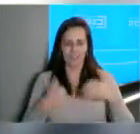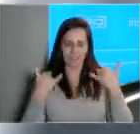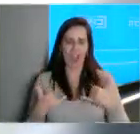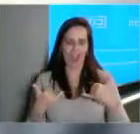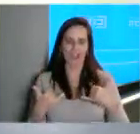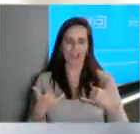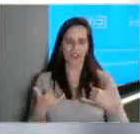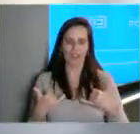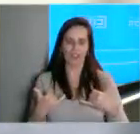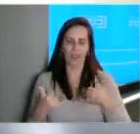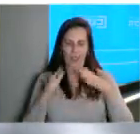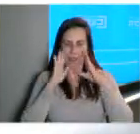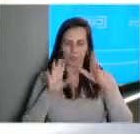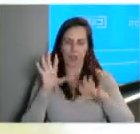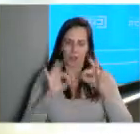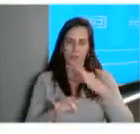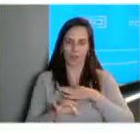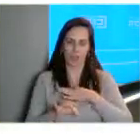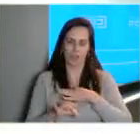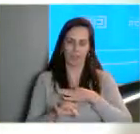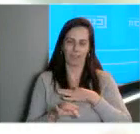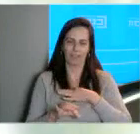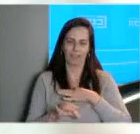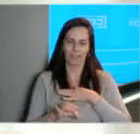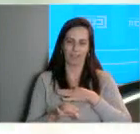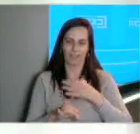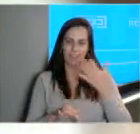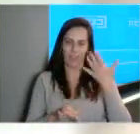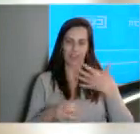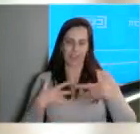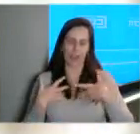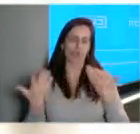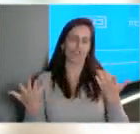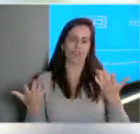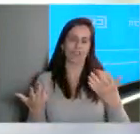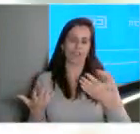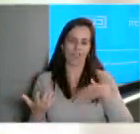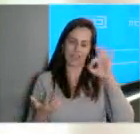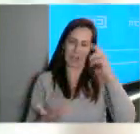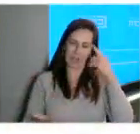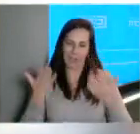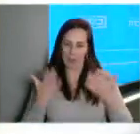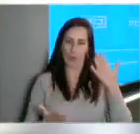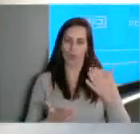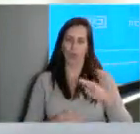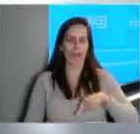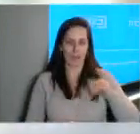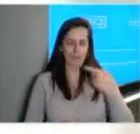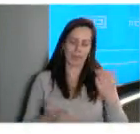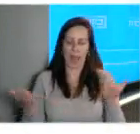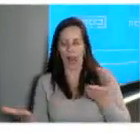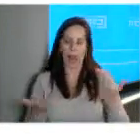ועכשיו אני מאמין שהבחירה שלי, מה שהייתה, הייתה התרגשות כולי, ועדיין בהתלבטות, לקח לי המון מה